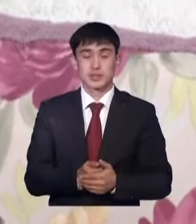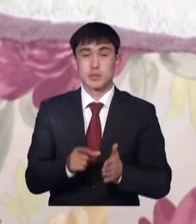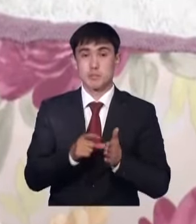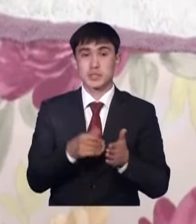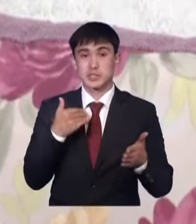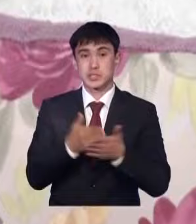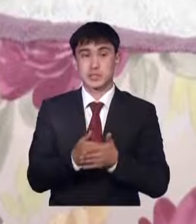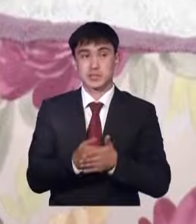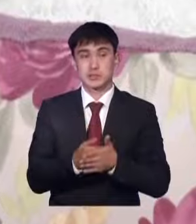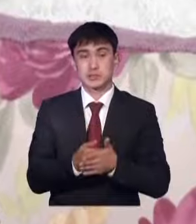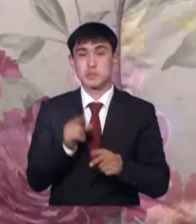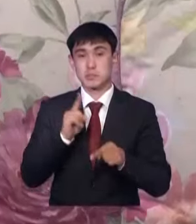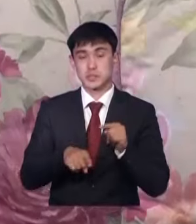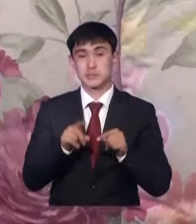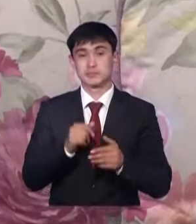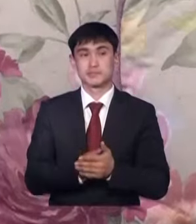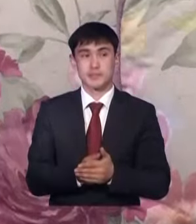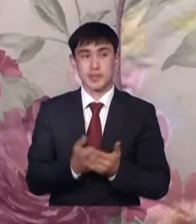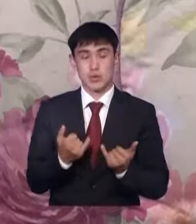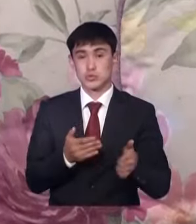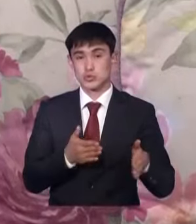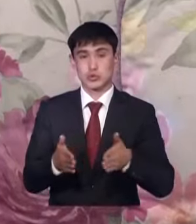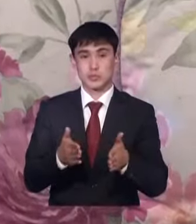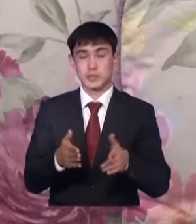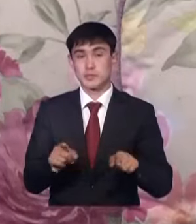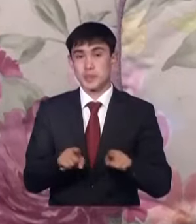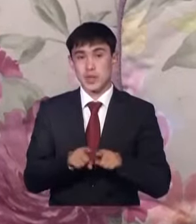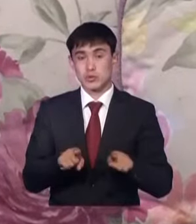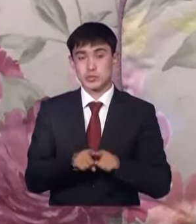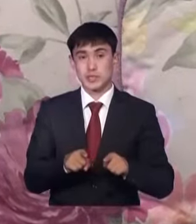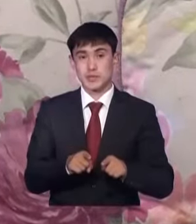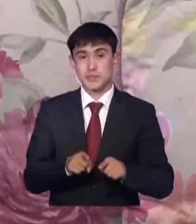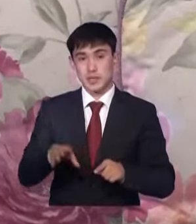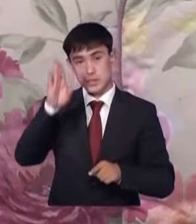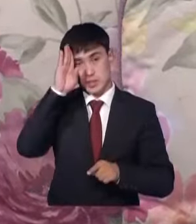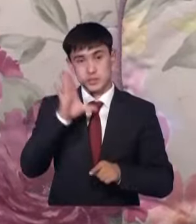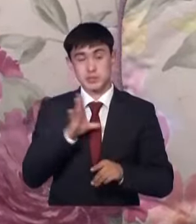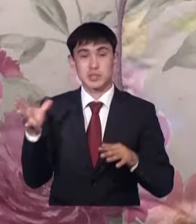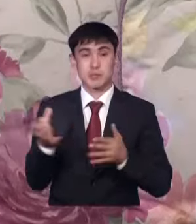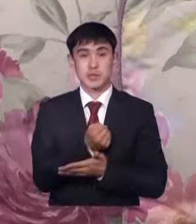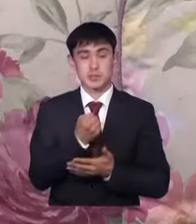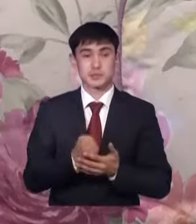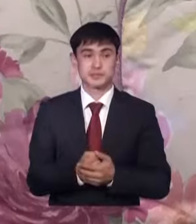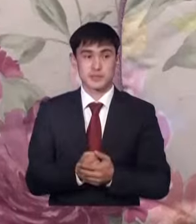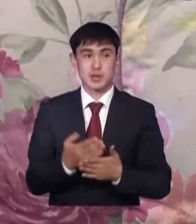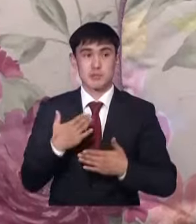пенсияға жеткенімізді де білмей қалдық. Осы жолымда осындай ер азаматты тапқаныма